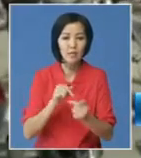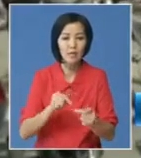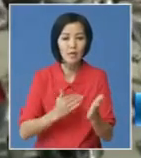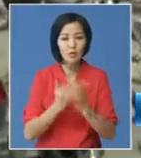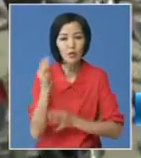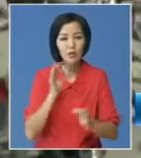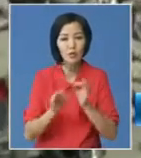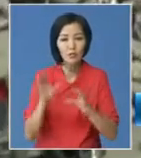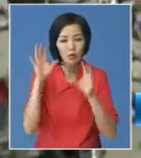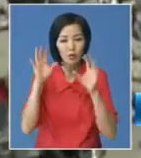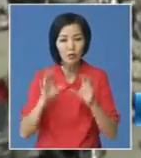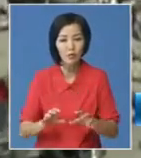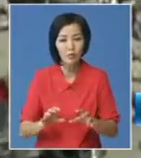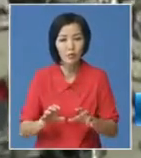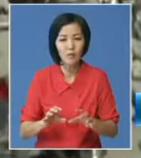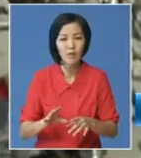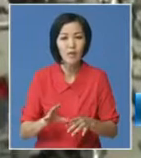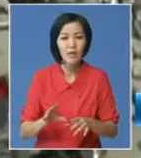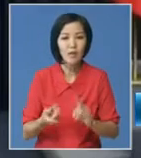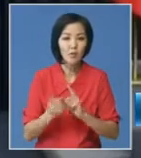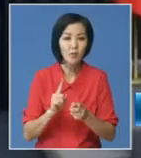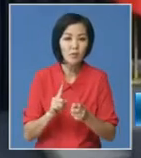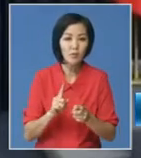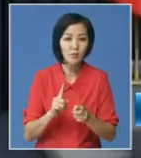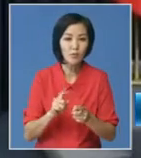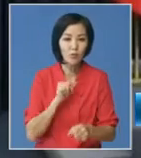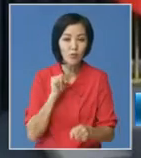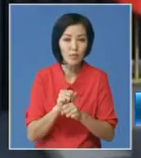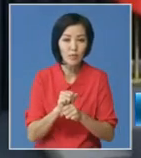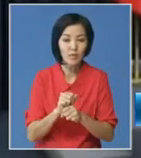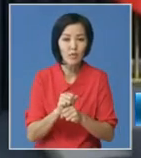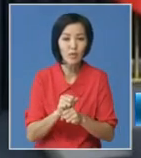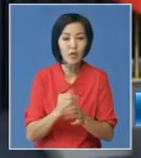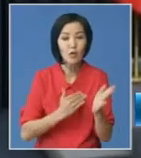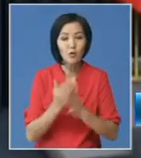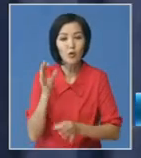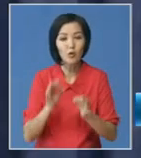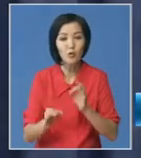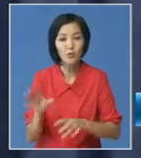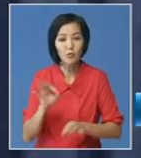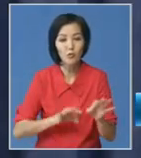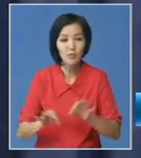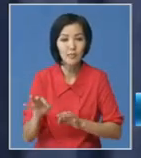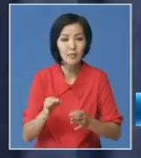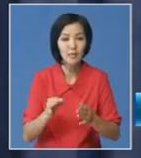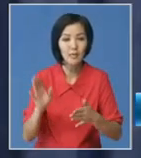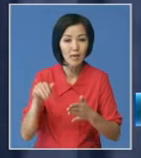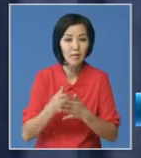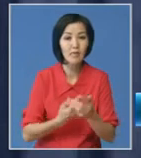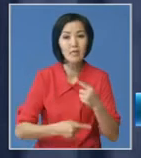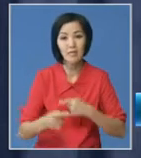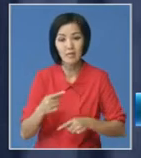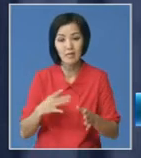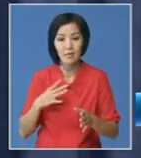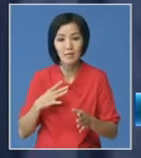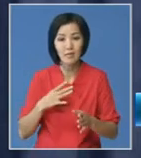туралы заң жобасына вето қоятынын мәлімдеген еді. Президент алдына барған жоғары сот туралы заң жобасын кері қайтарған. Оппозиция жоғары сот